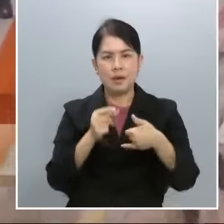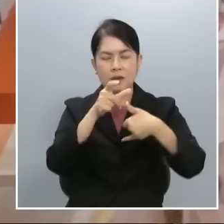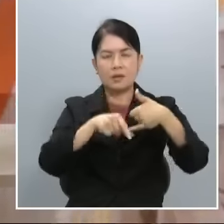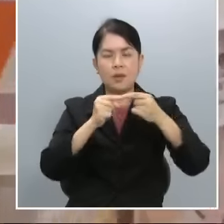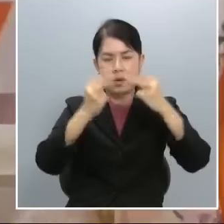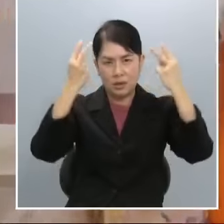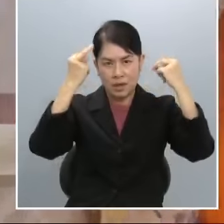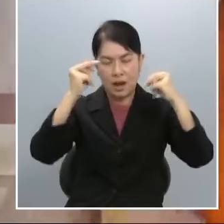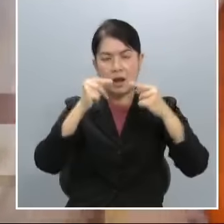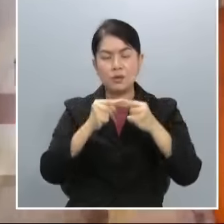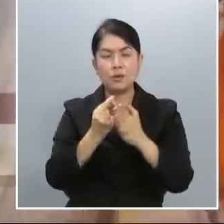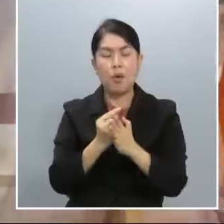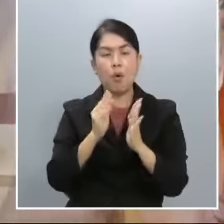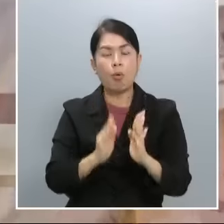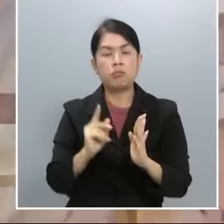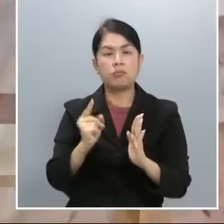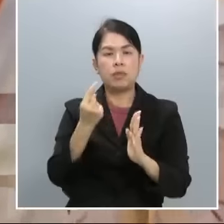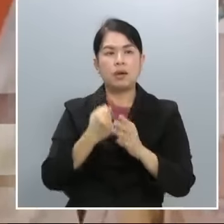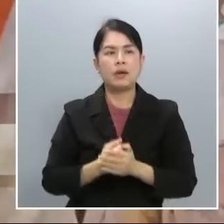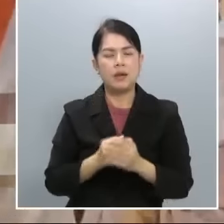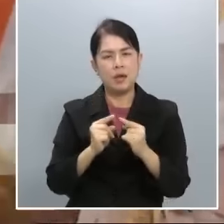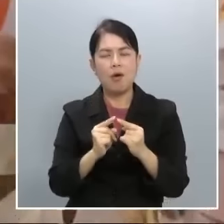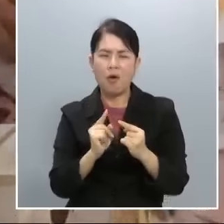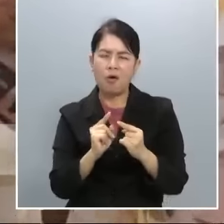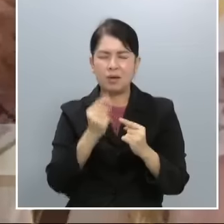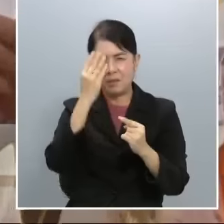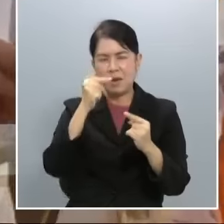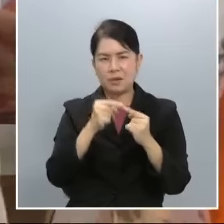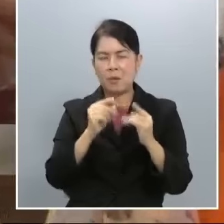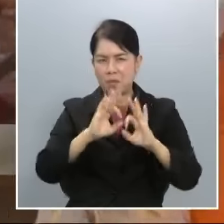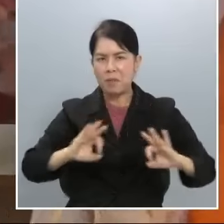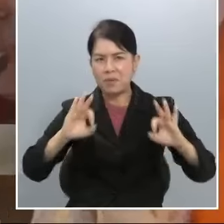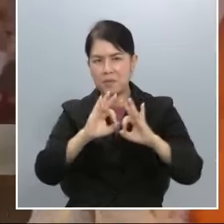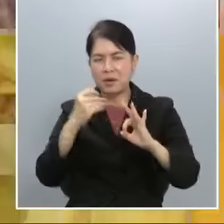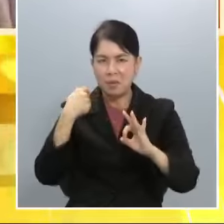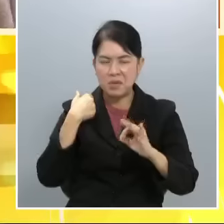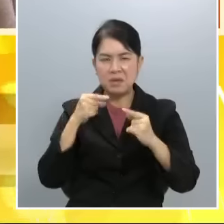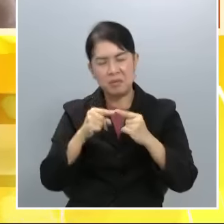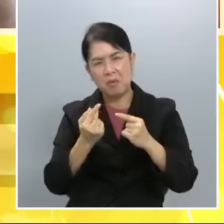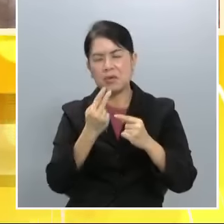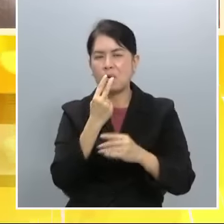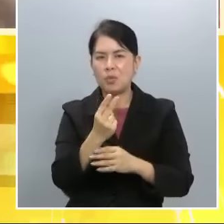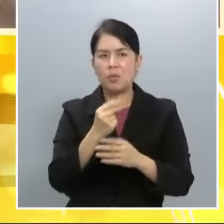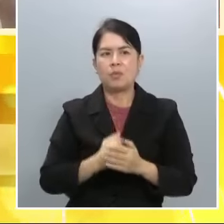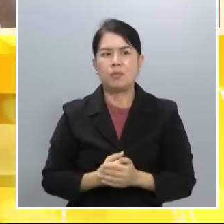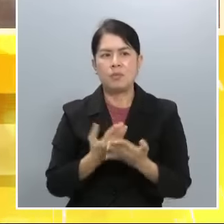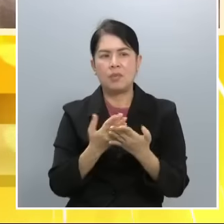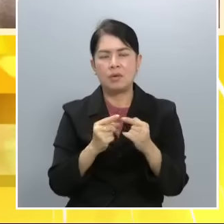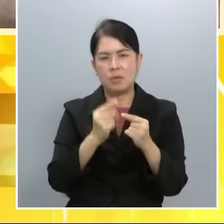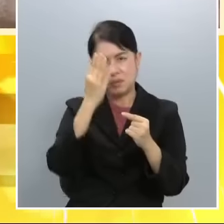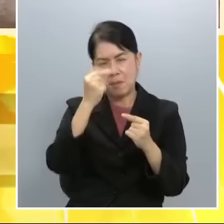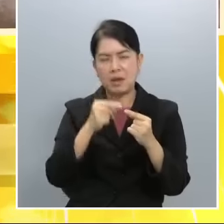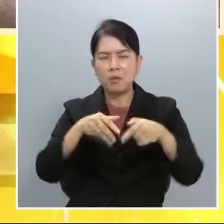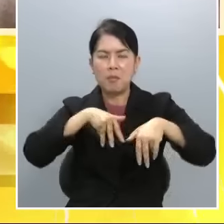มีความท้าทายนะครับเป็นอย่างสูงในสายการเมืองเพราะว่าพี่น้องประชาชนคาดหวังมากว่า